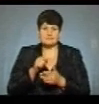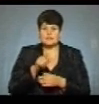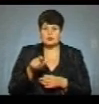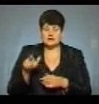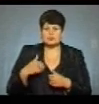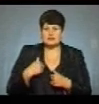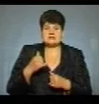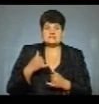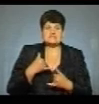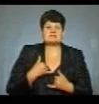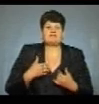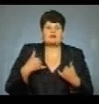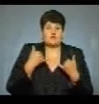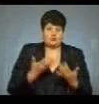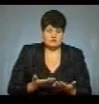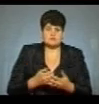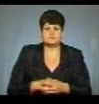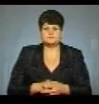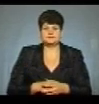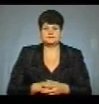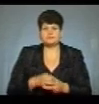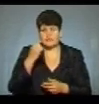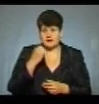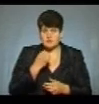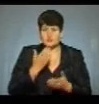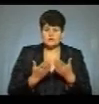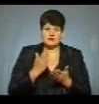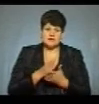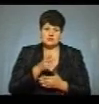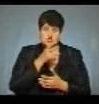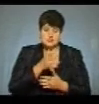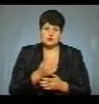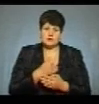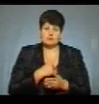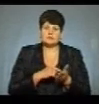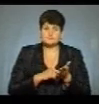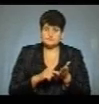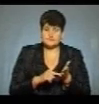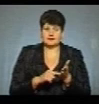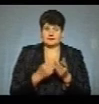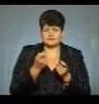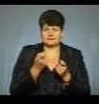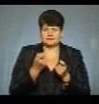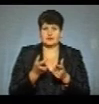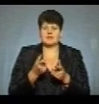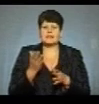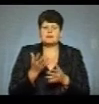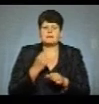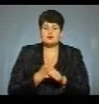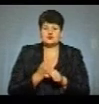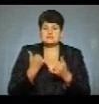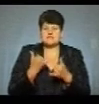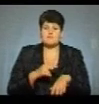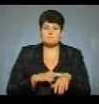нас звернулися, і, власне, від нас. Дякую. Якщо є час, хотів би наголосити на деяких тенденціях, над якими працює зараз